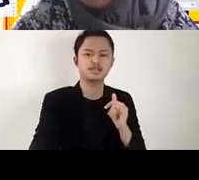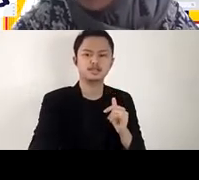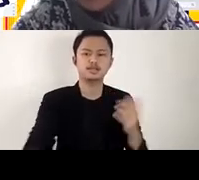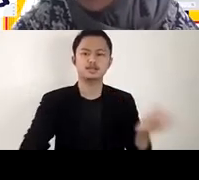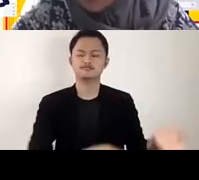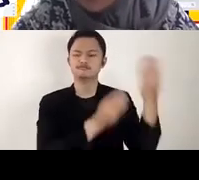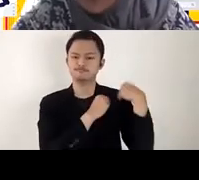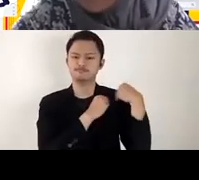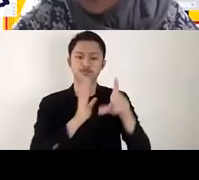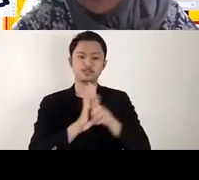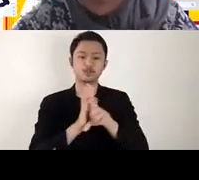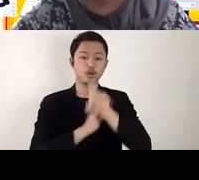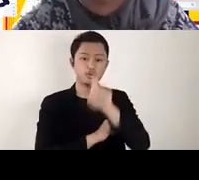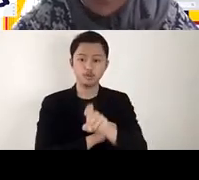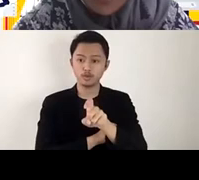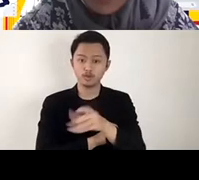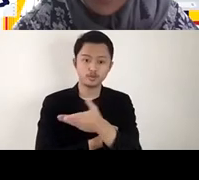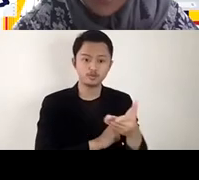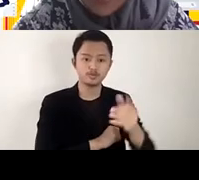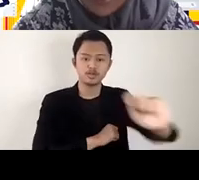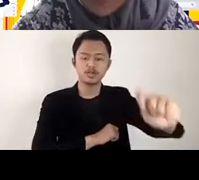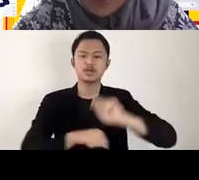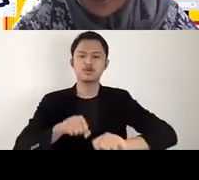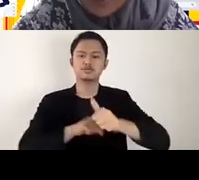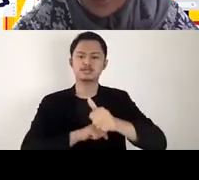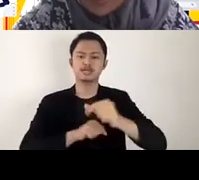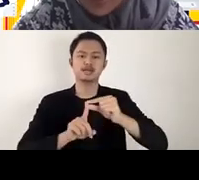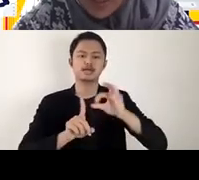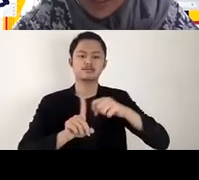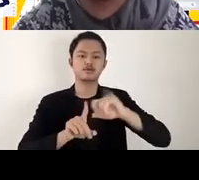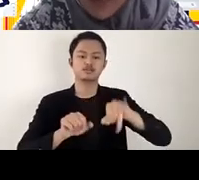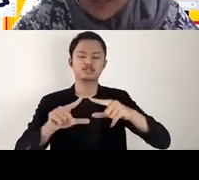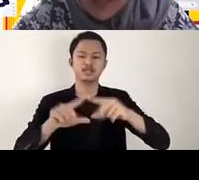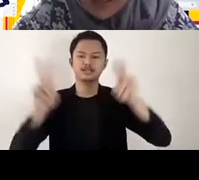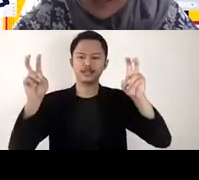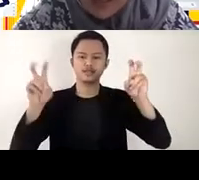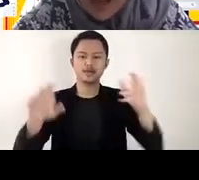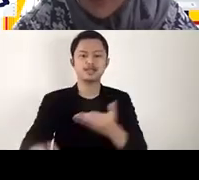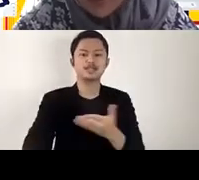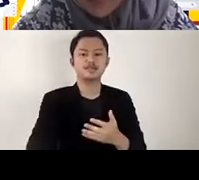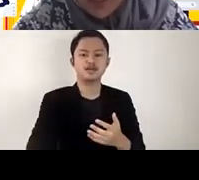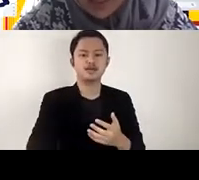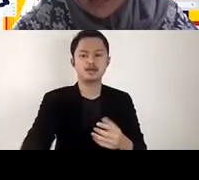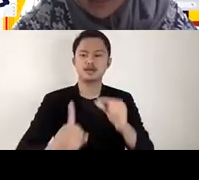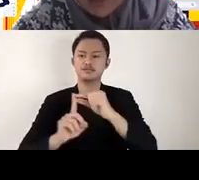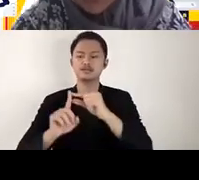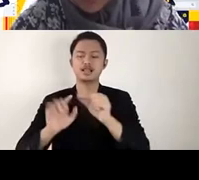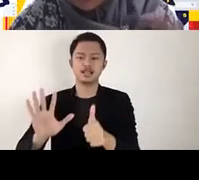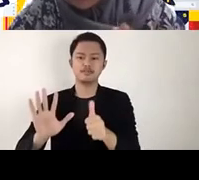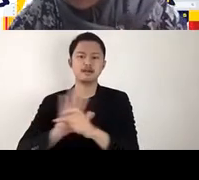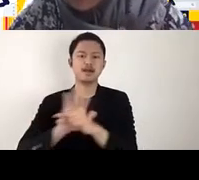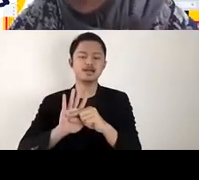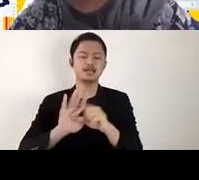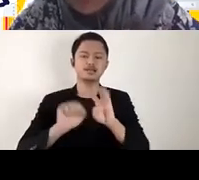apabila diperlukan dapat dibentuk Pokja Pokja tematis itu ada pada Pasal 6 ayat 4 dari